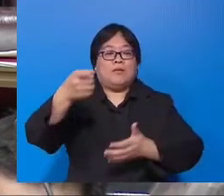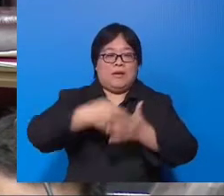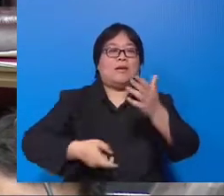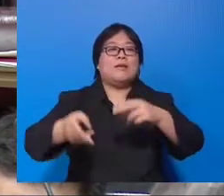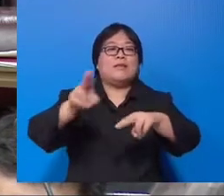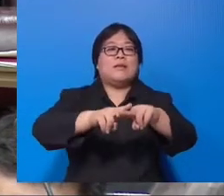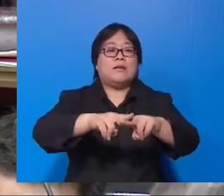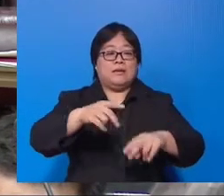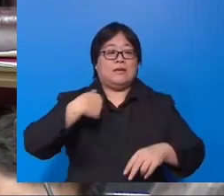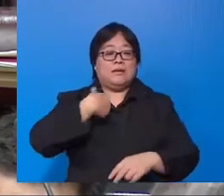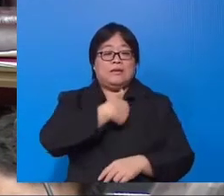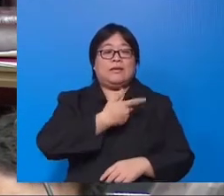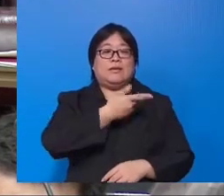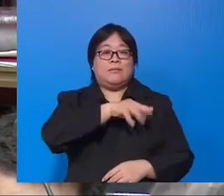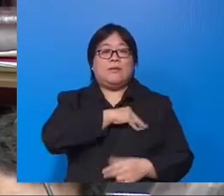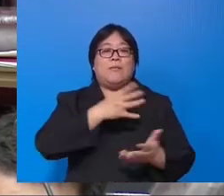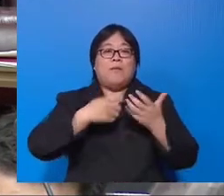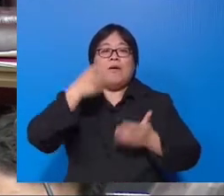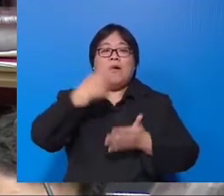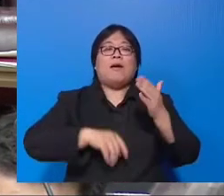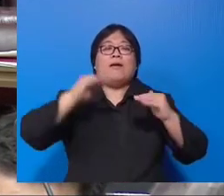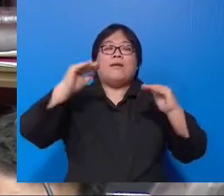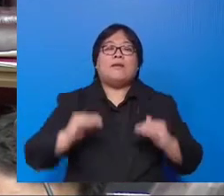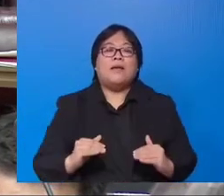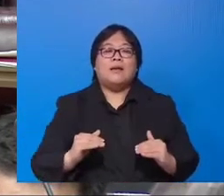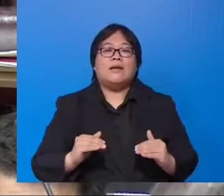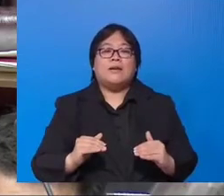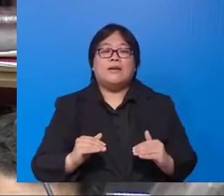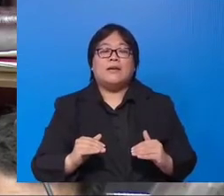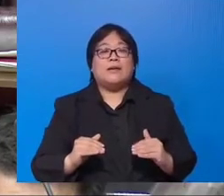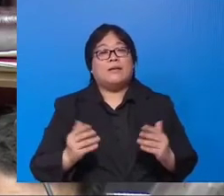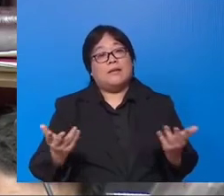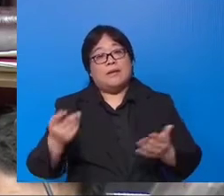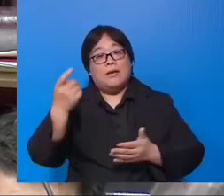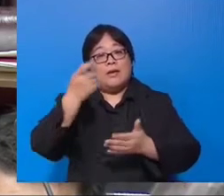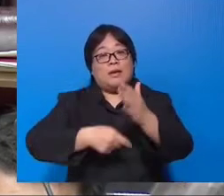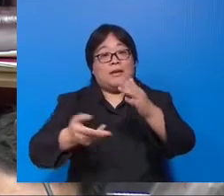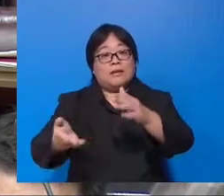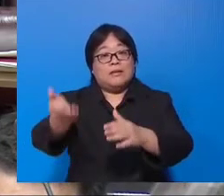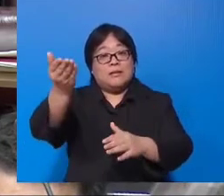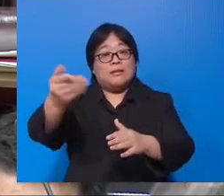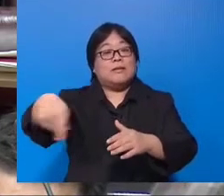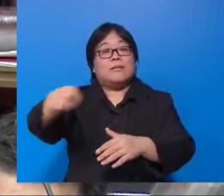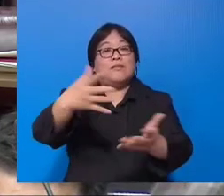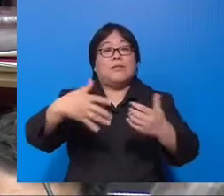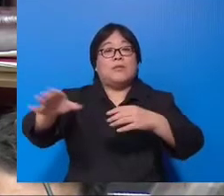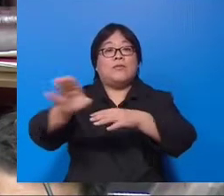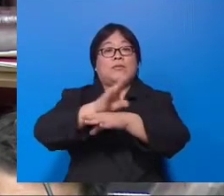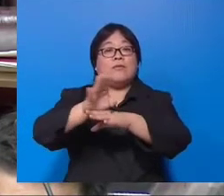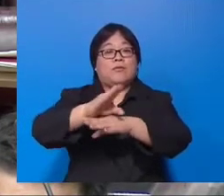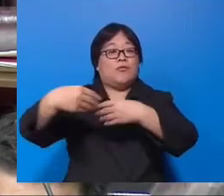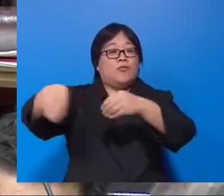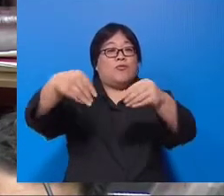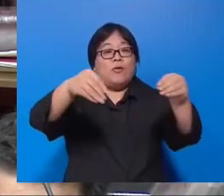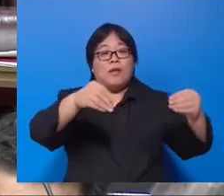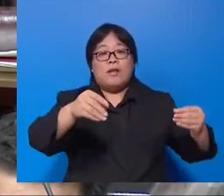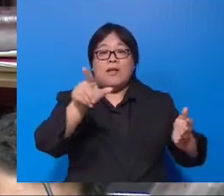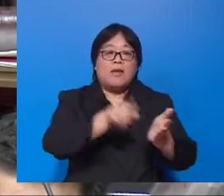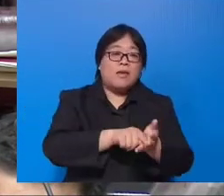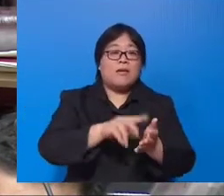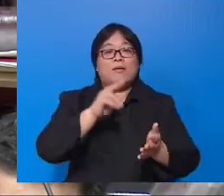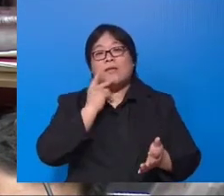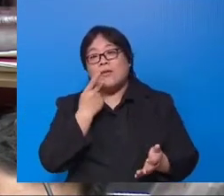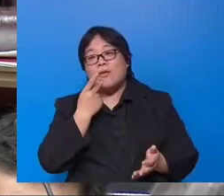itu Dik Mutia ini mau akhir Dove Hai jadi belum lagi tinggi McQueen mau penjual-penjual payment menjual ayam